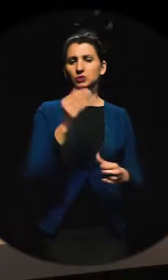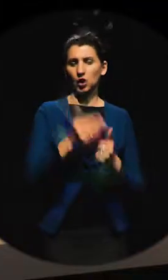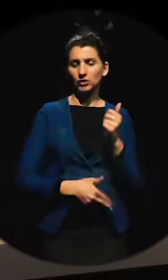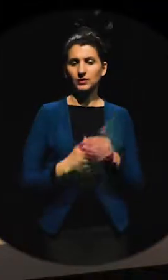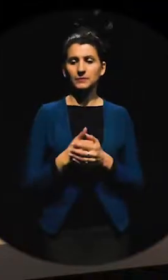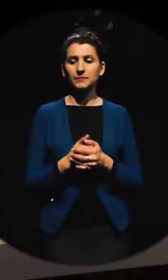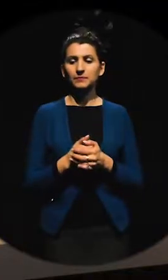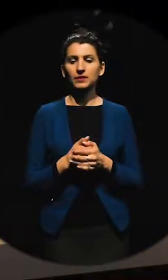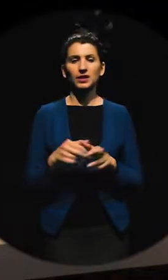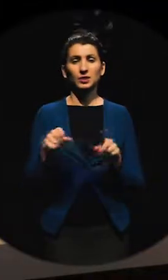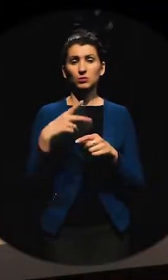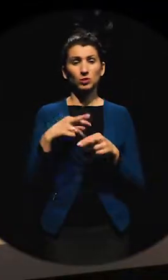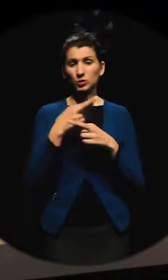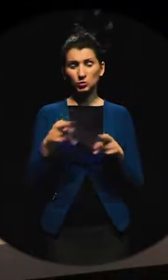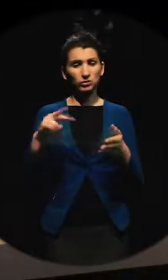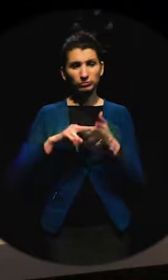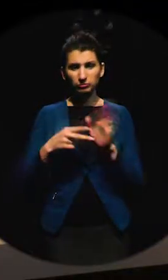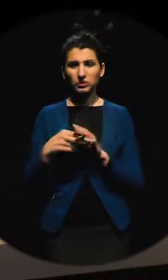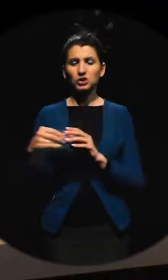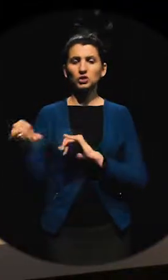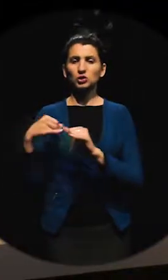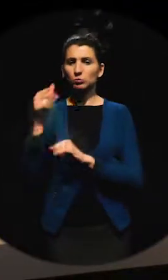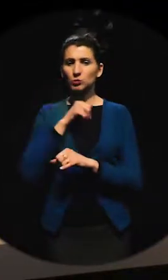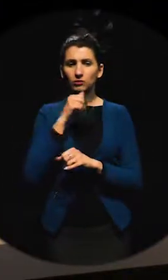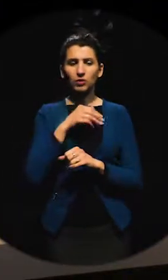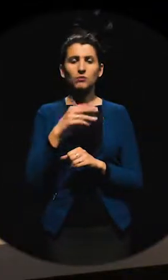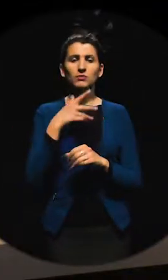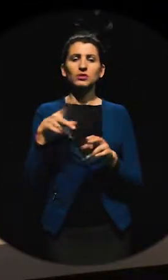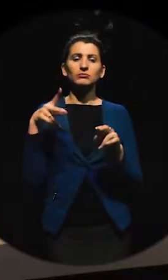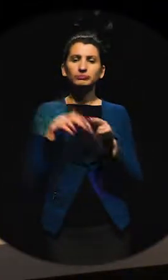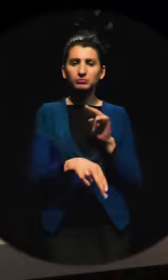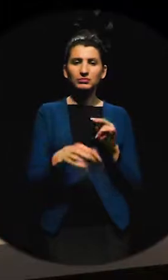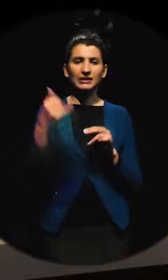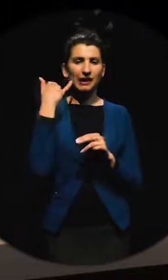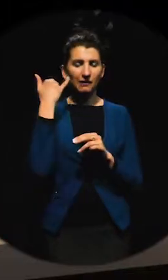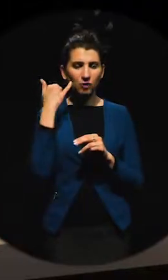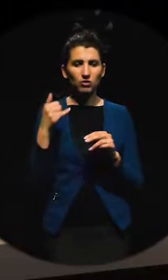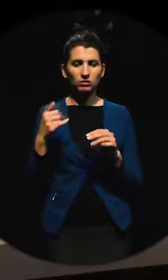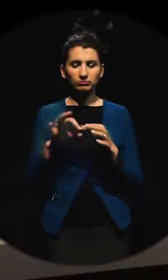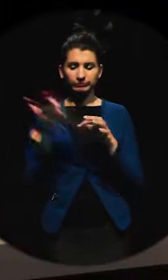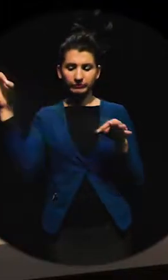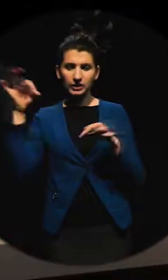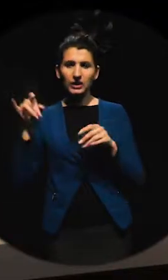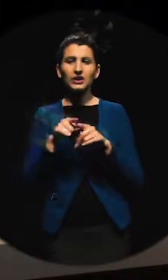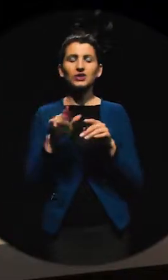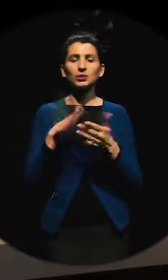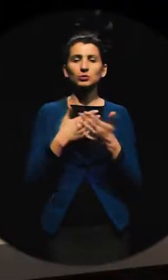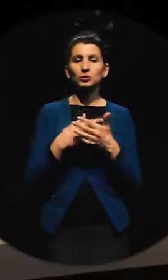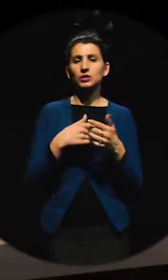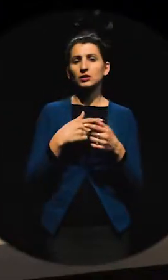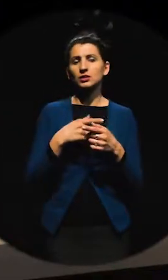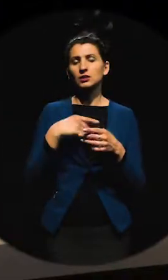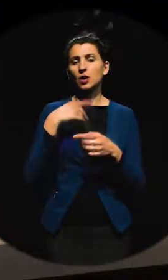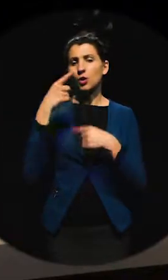zakończyć, stosując różne strategie, od odłączania linii telefonicznych po ogłaszanie fałszywych